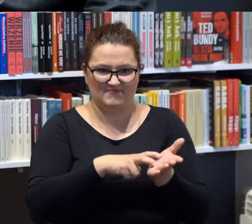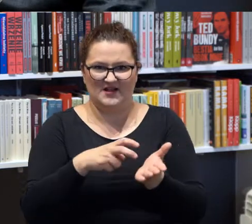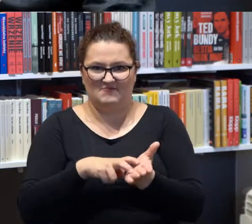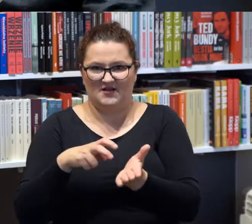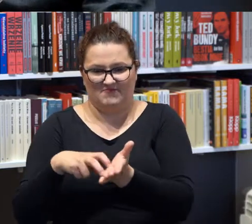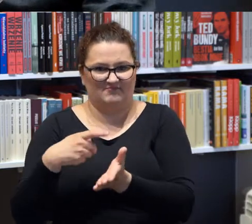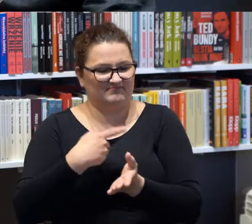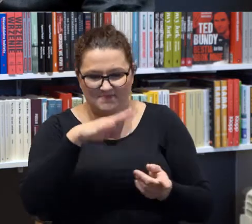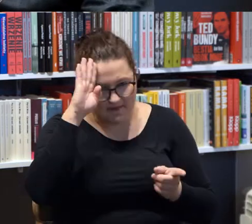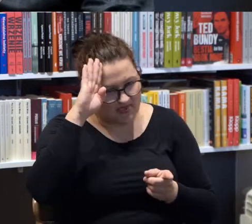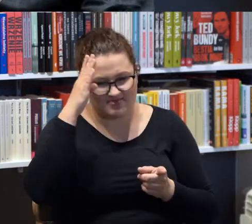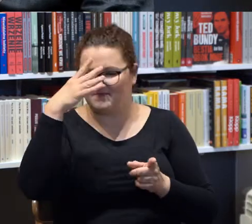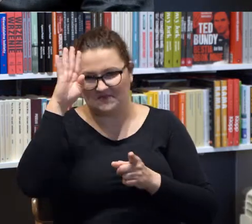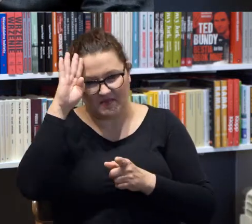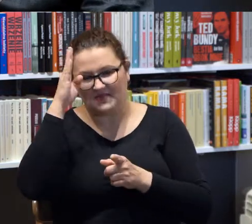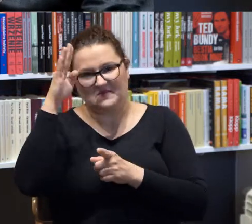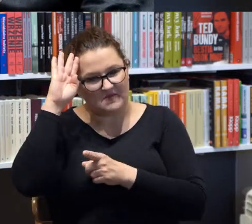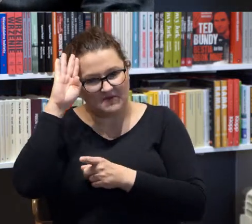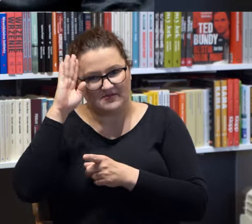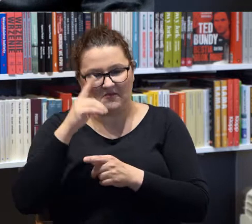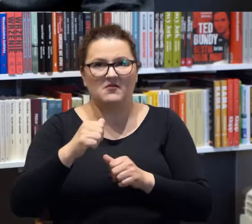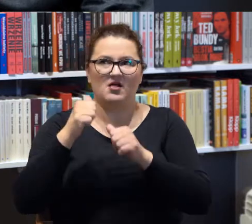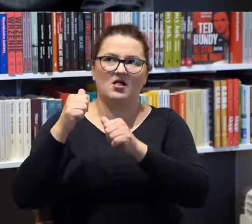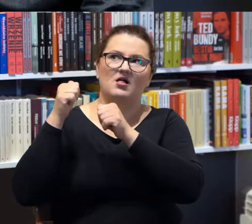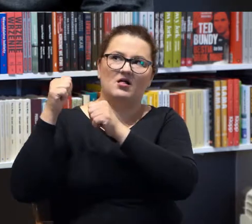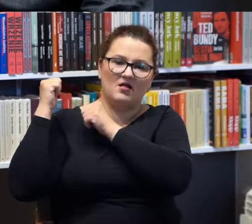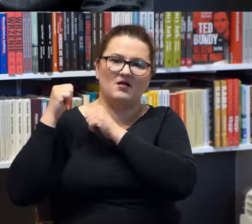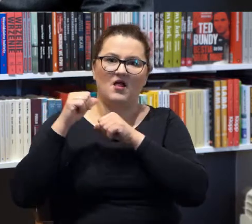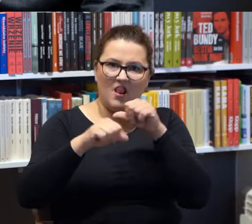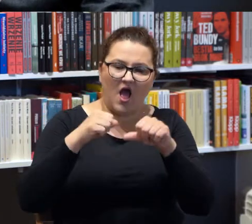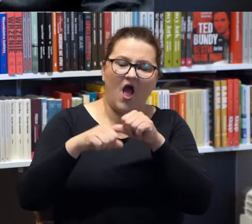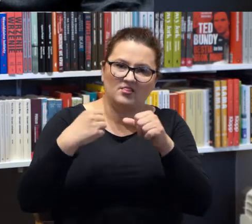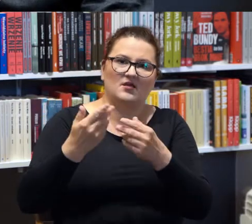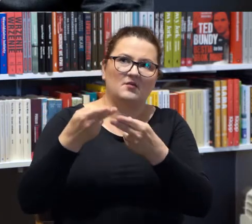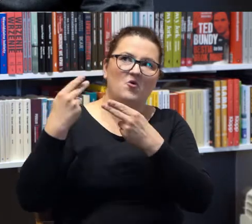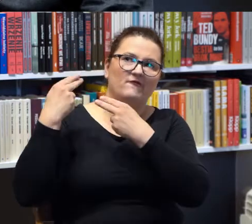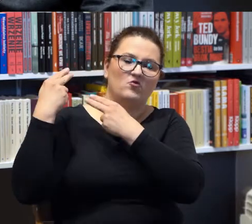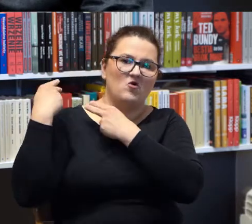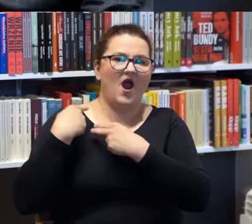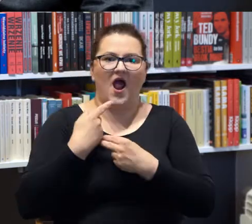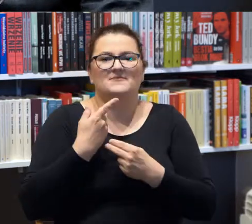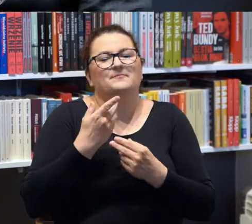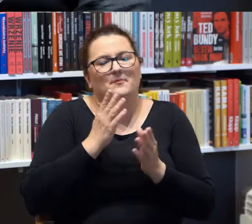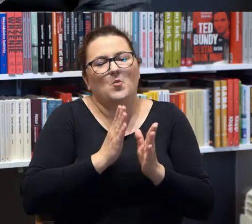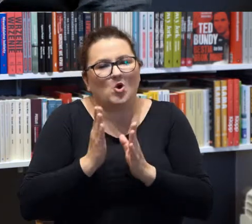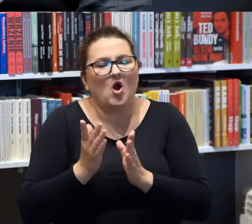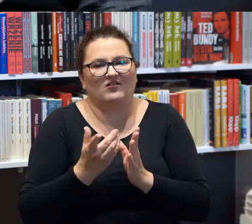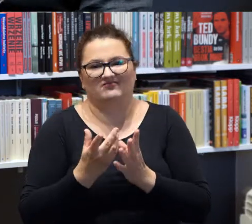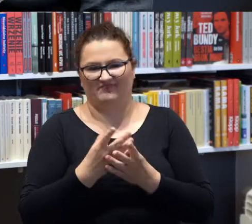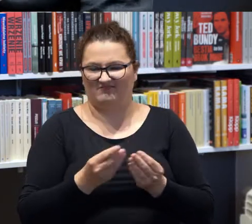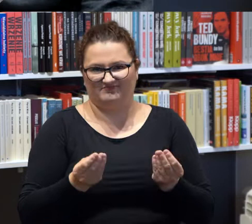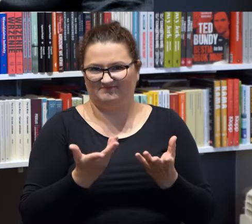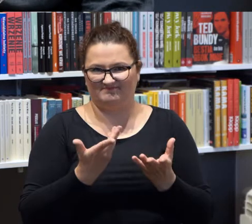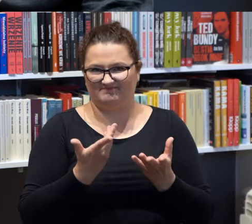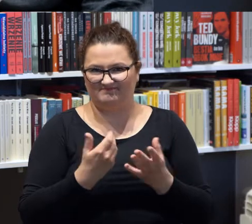tego niepamiętania i że to cofanie, te liczby, one tak porządkują pozornie. I jeszcze jest też coś takiego, że w